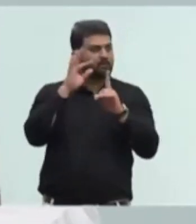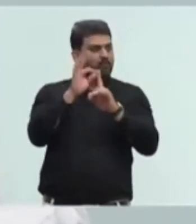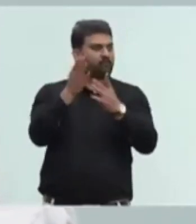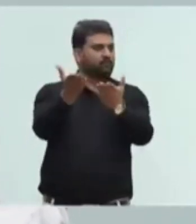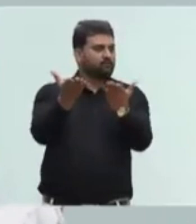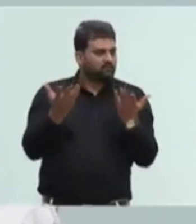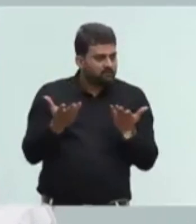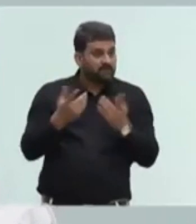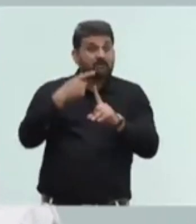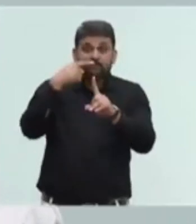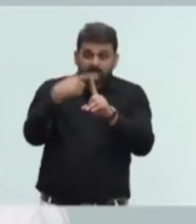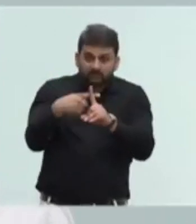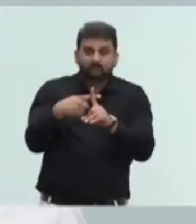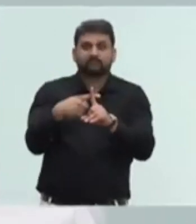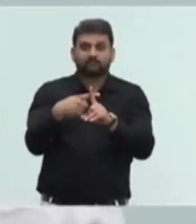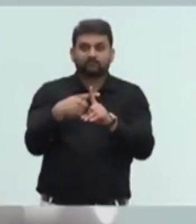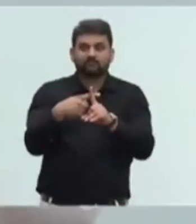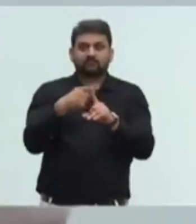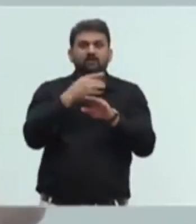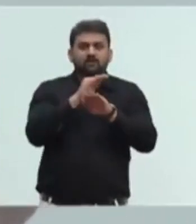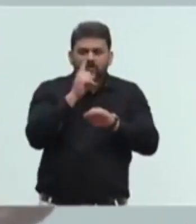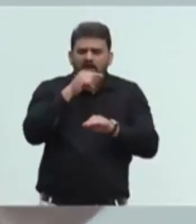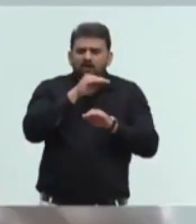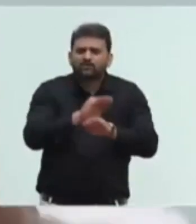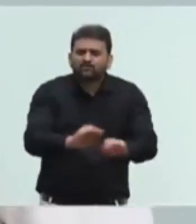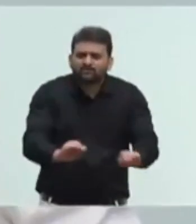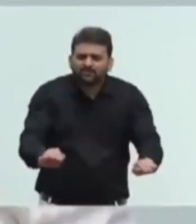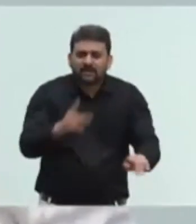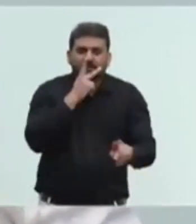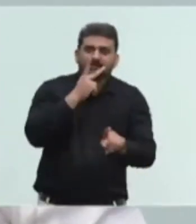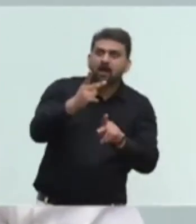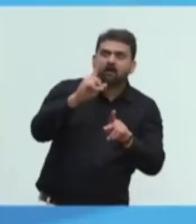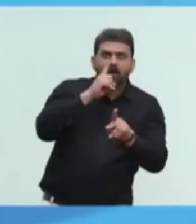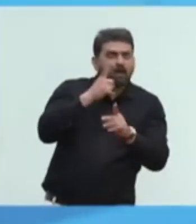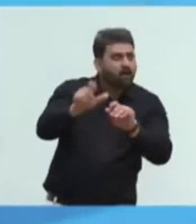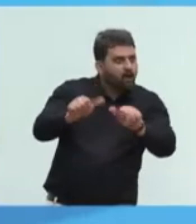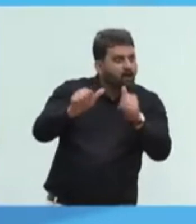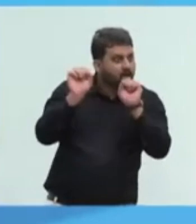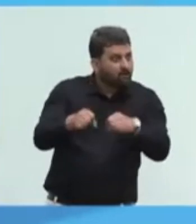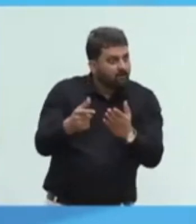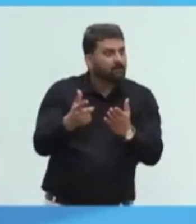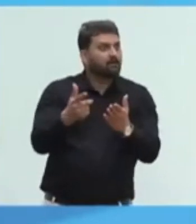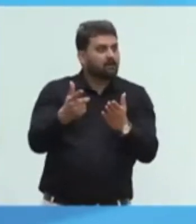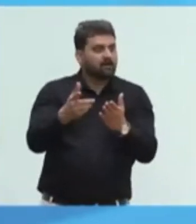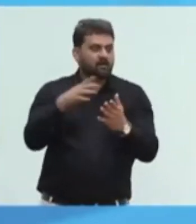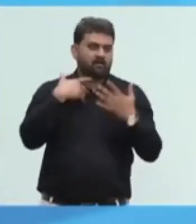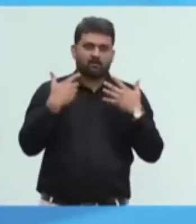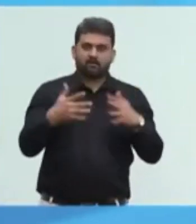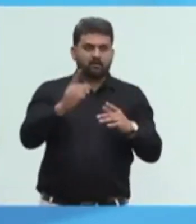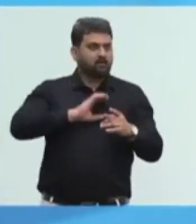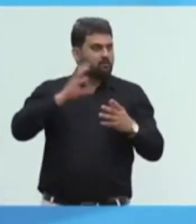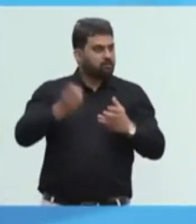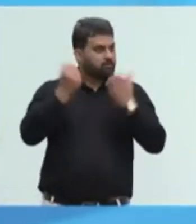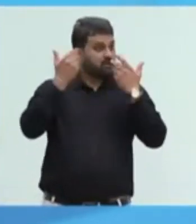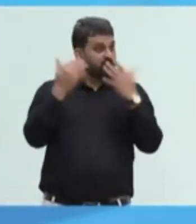साथ ही आप छोटी-छोटी बच्चियों के लिए भी एक प्रेरणा है आज आप ने साबित कर दिया है